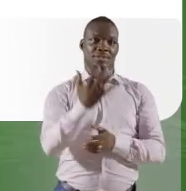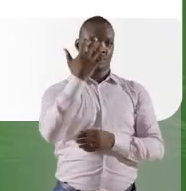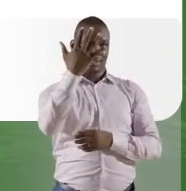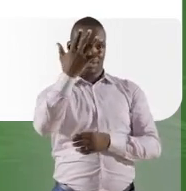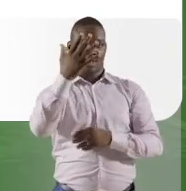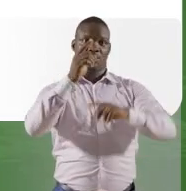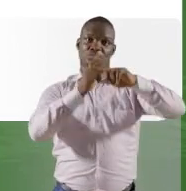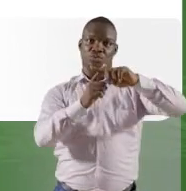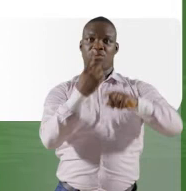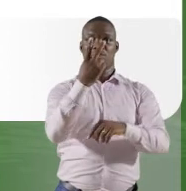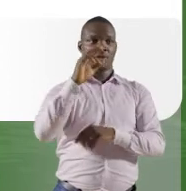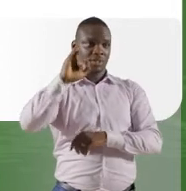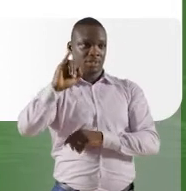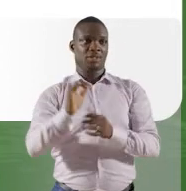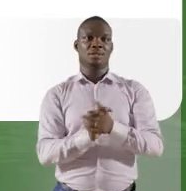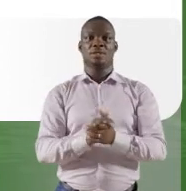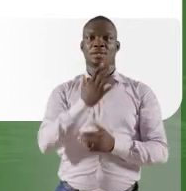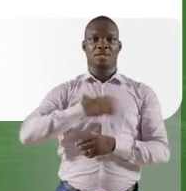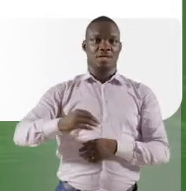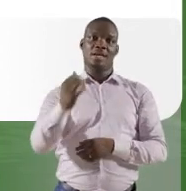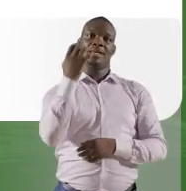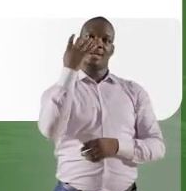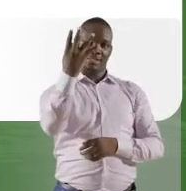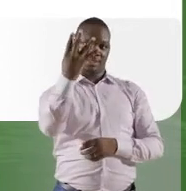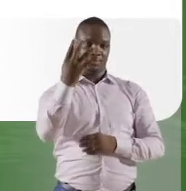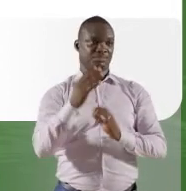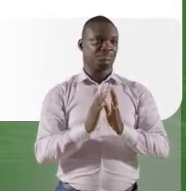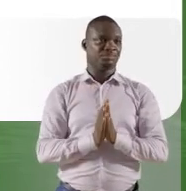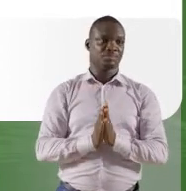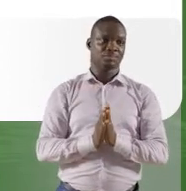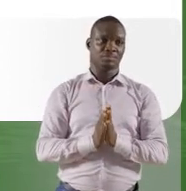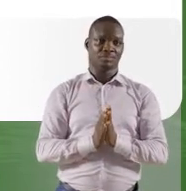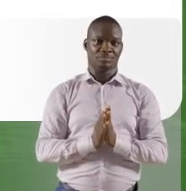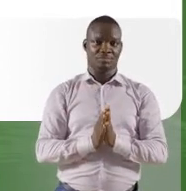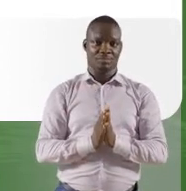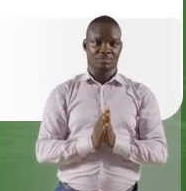5 plus 2I et 4.